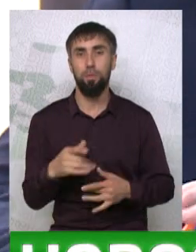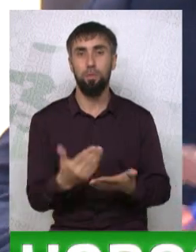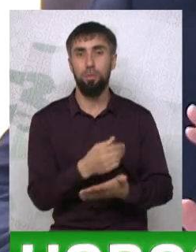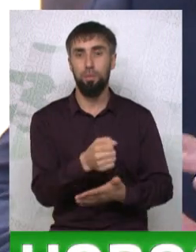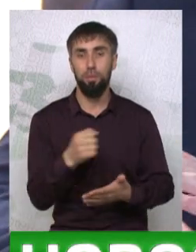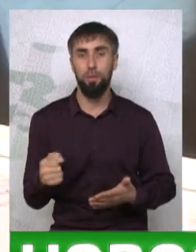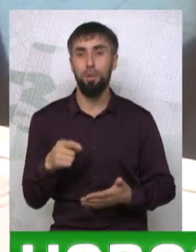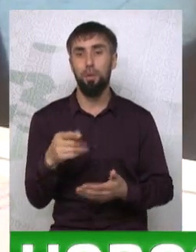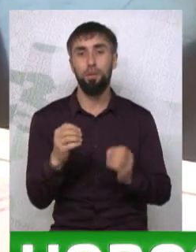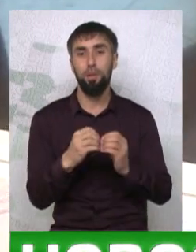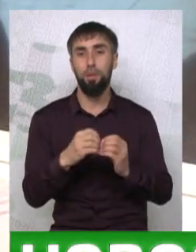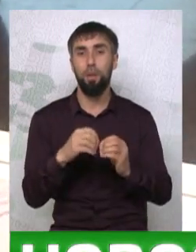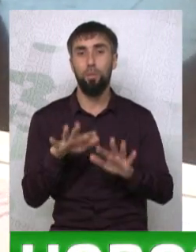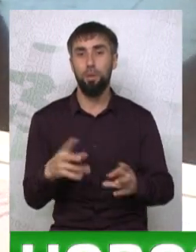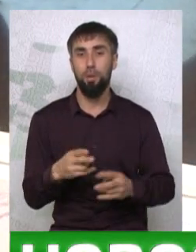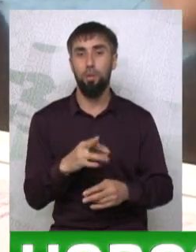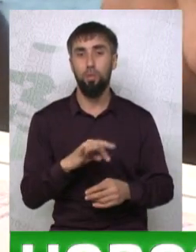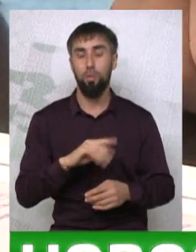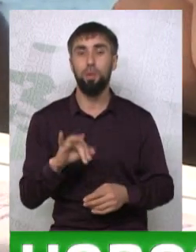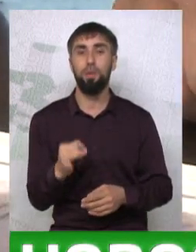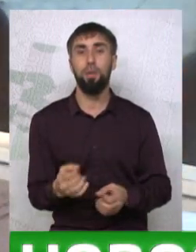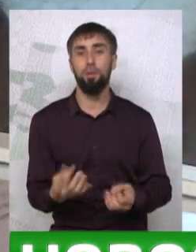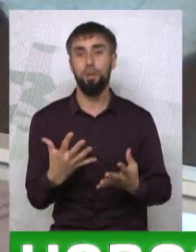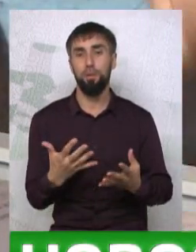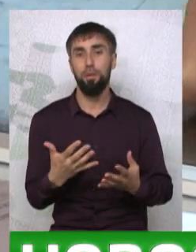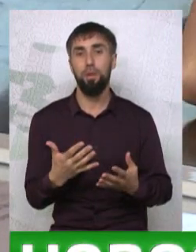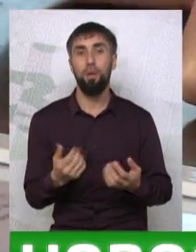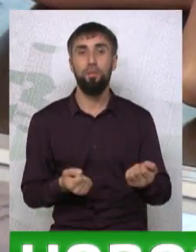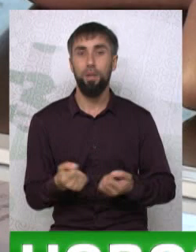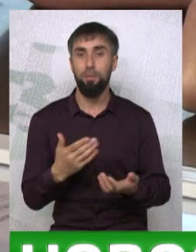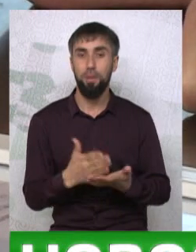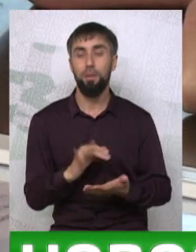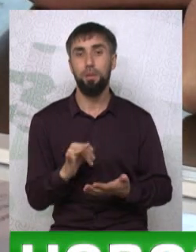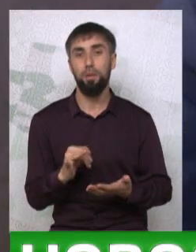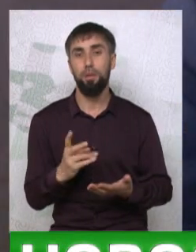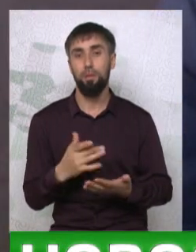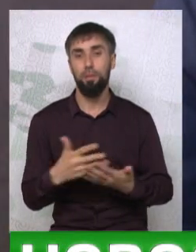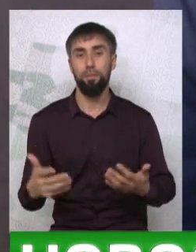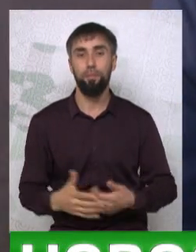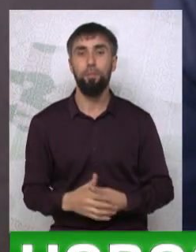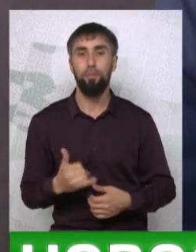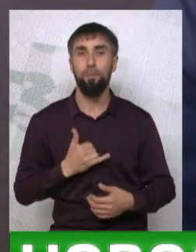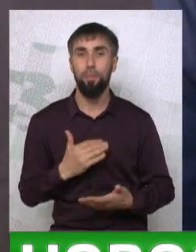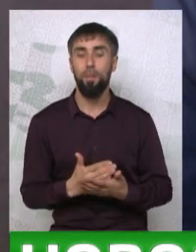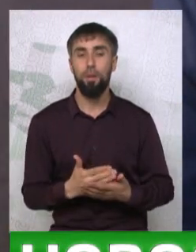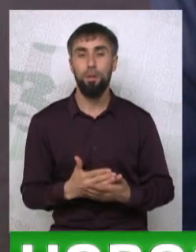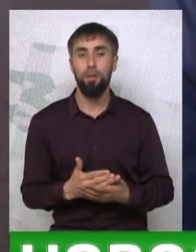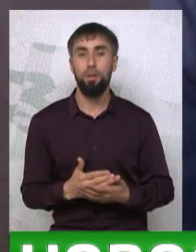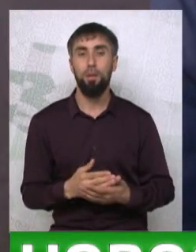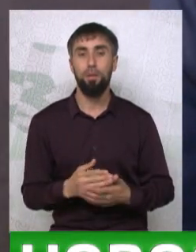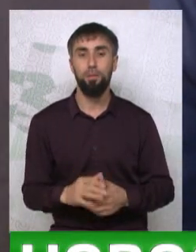организации 10 вакантных мест – контролеров, несколько штатных единиц на водителей и не только. У нас есть вакансия